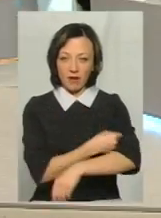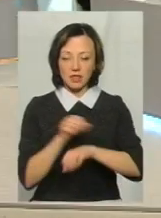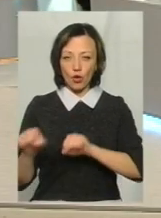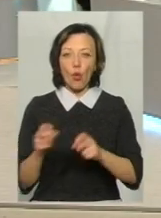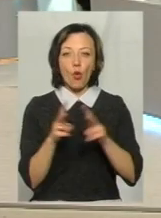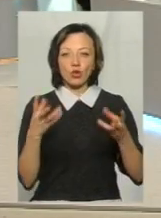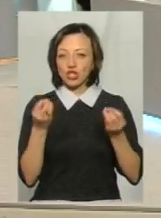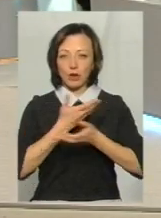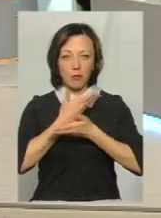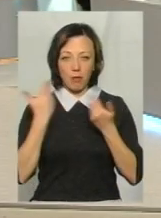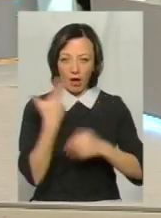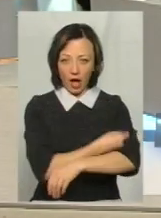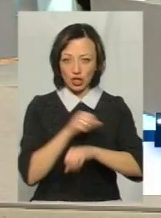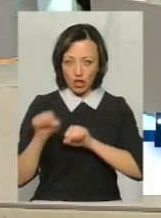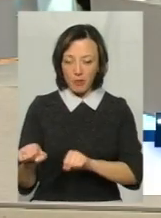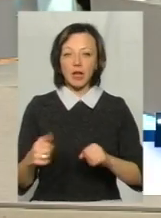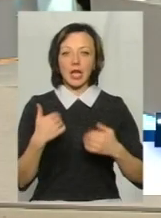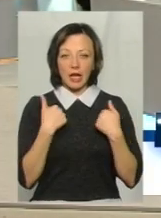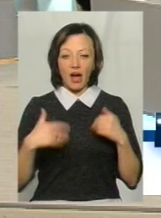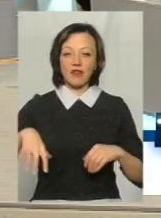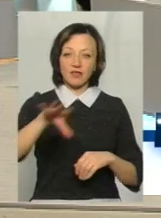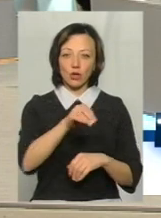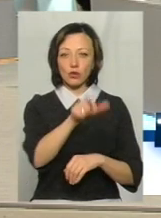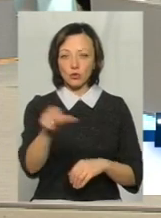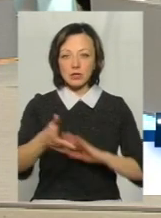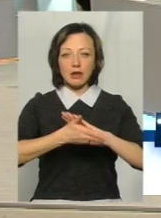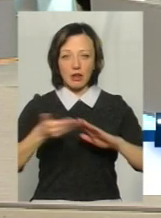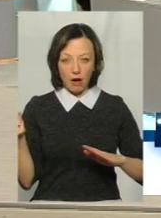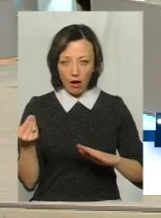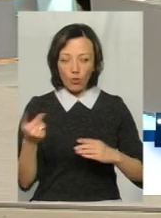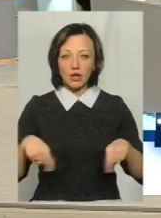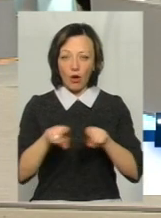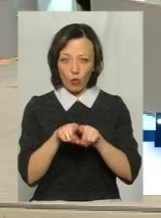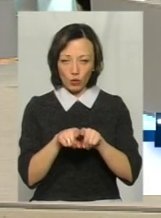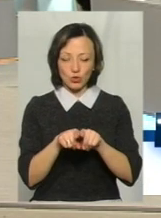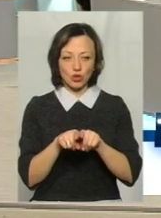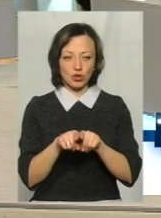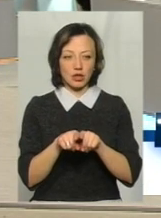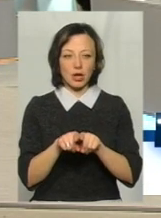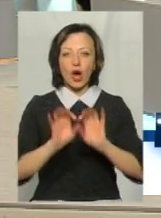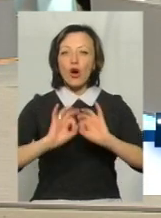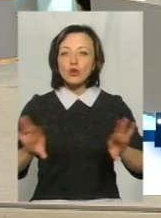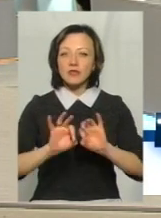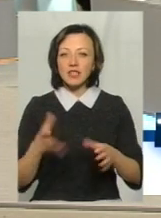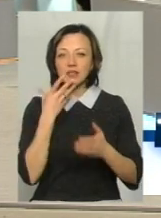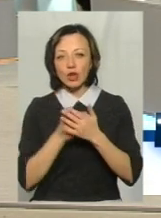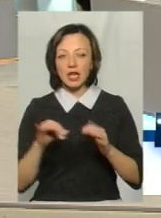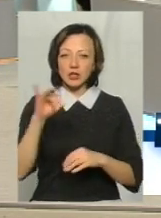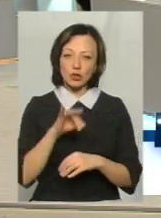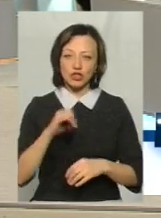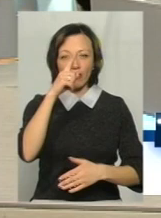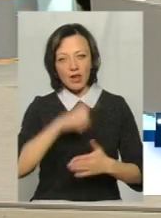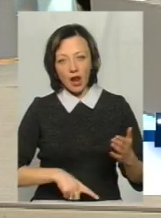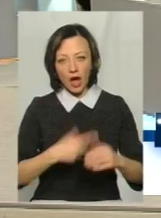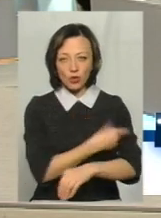зробив щеплення, так? А я всіх наших глядачів закликаю також там розповідати свої історії. Чи ви